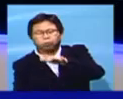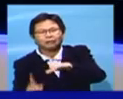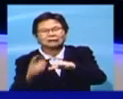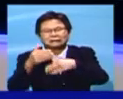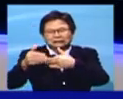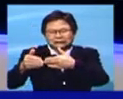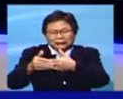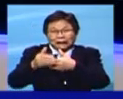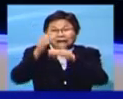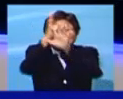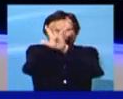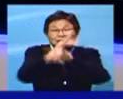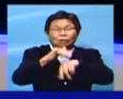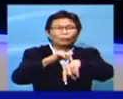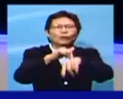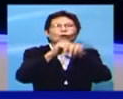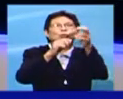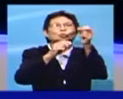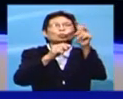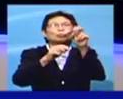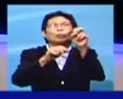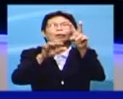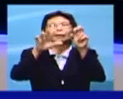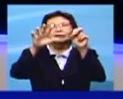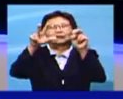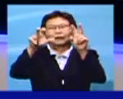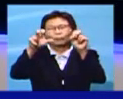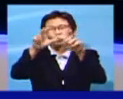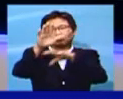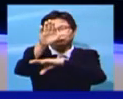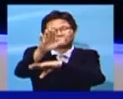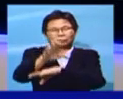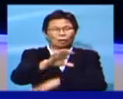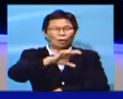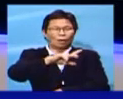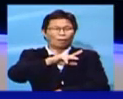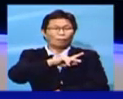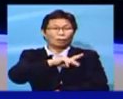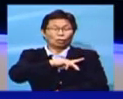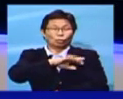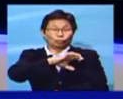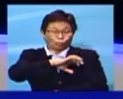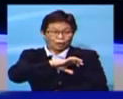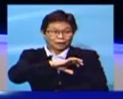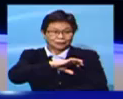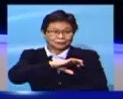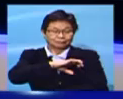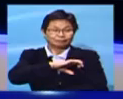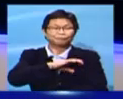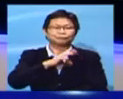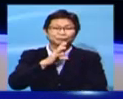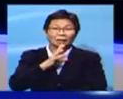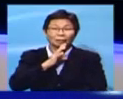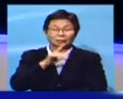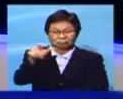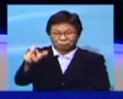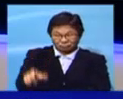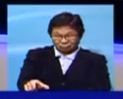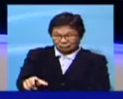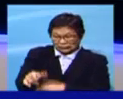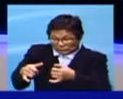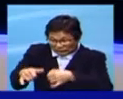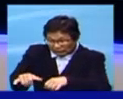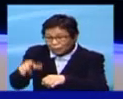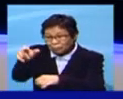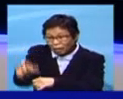Sarawak kira-kira pukul 1250 tengah hari tadi menurut ketua polis daerah seratuk DSP mordani tanin mangsa yang masih